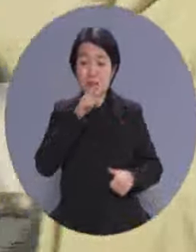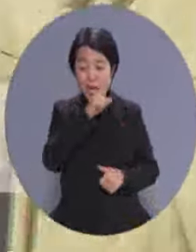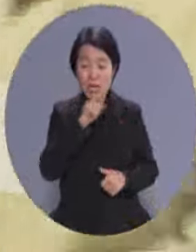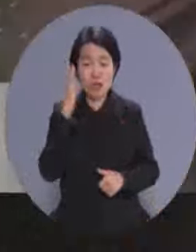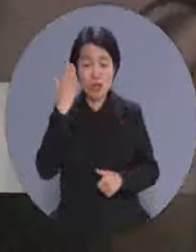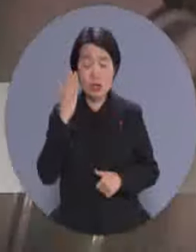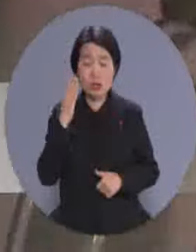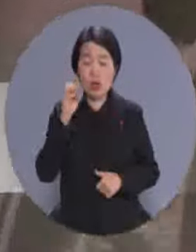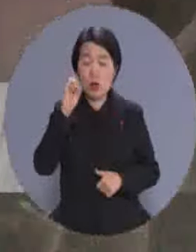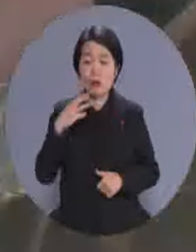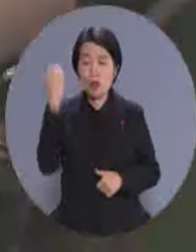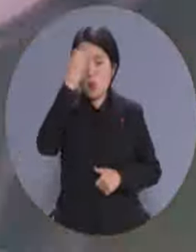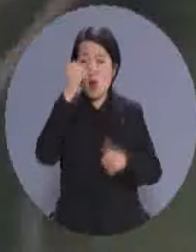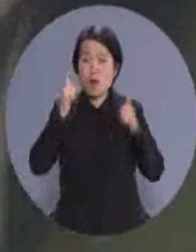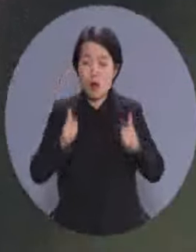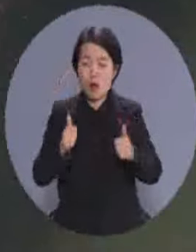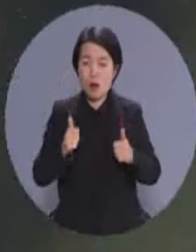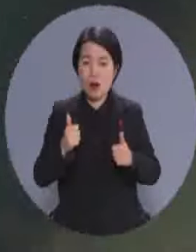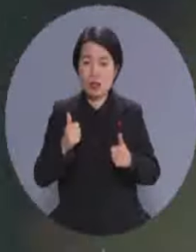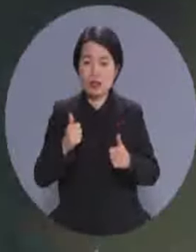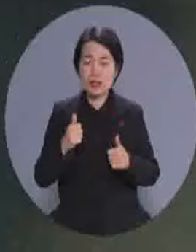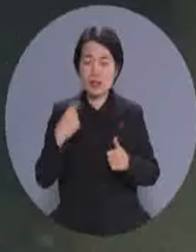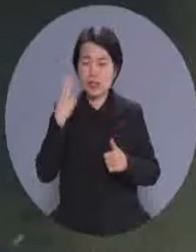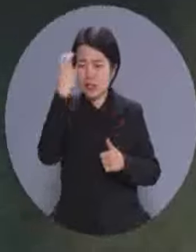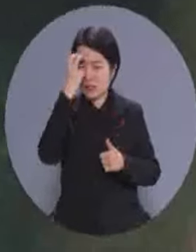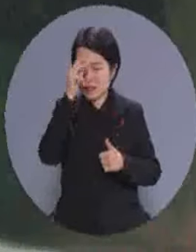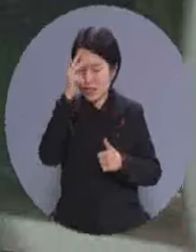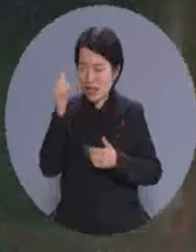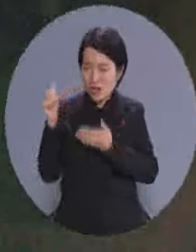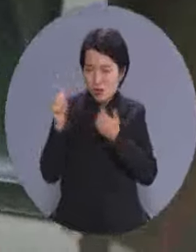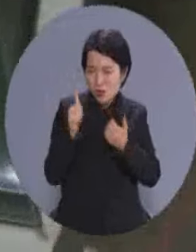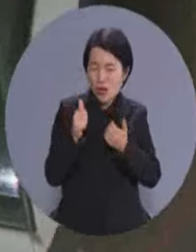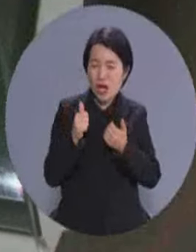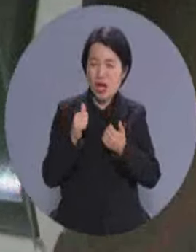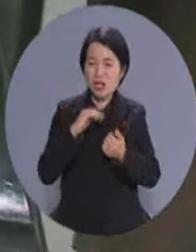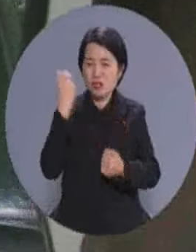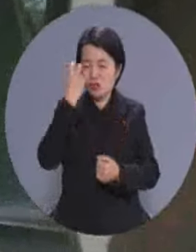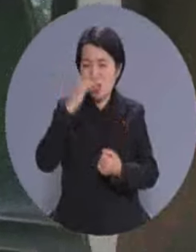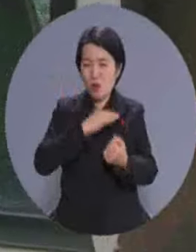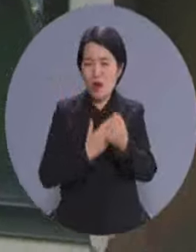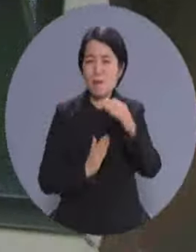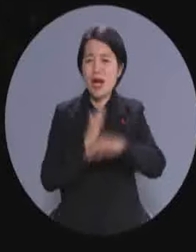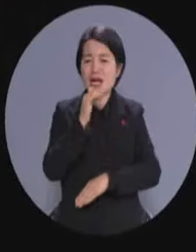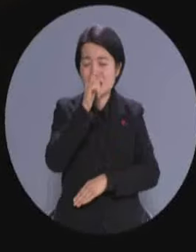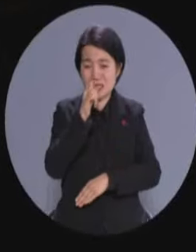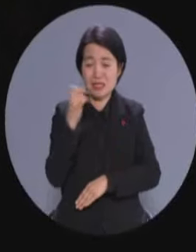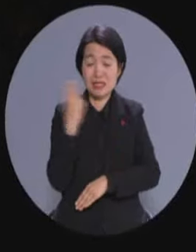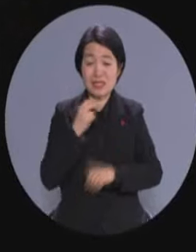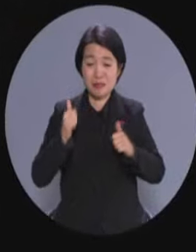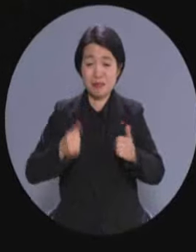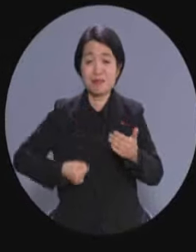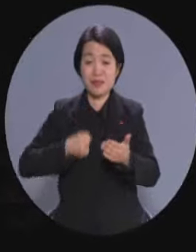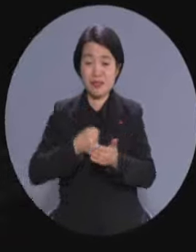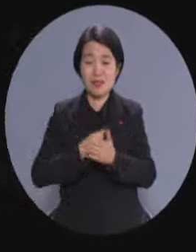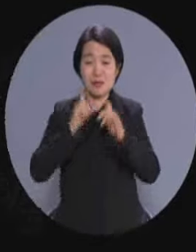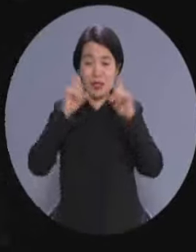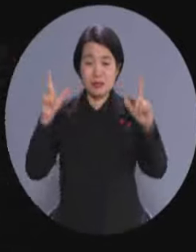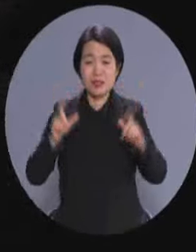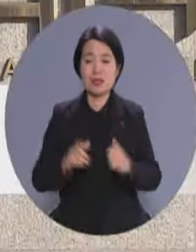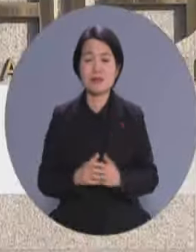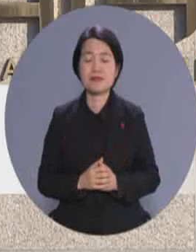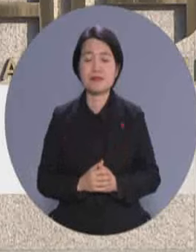최근 광주고법은 검사가 유도신문을 하는 등 수사권을 남용했다며 재심 개시 결정을 내렸습니다.